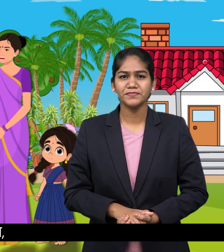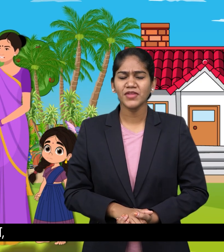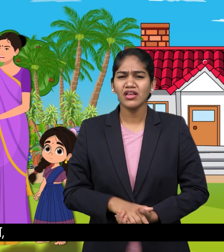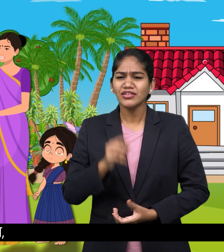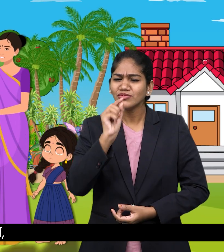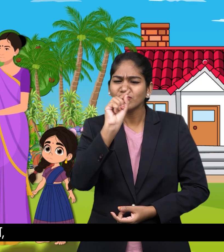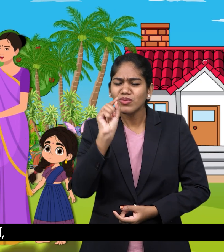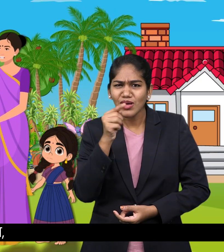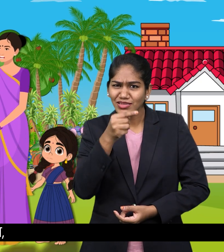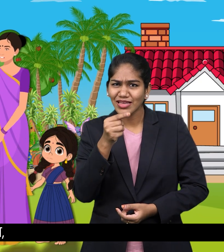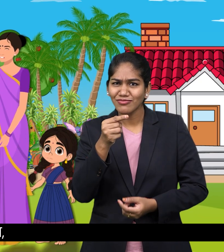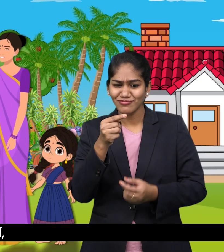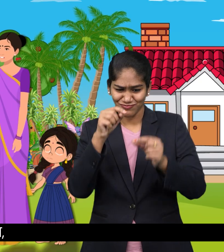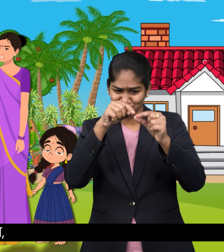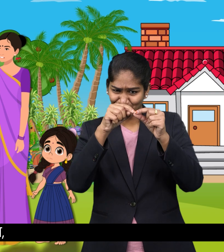जब बीजों को हवा,